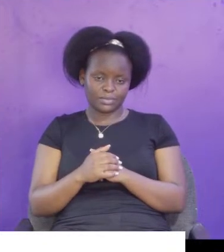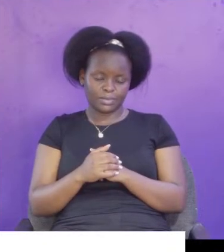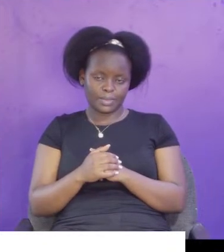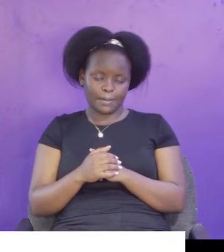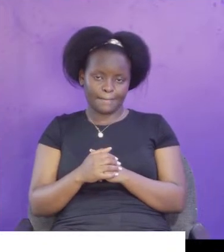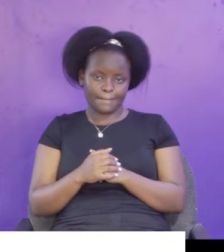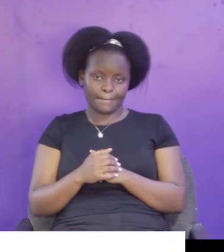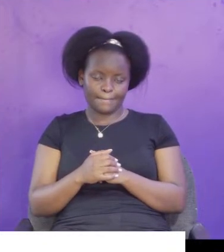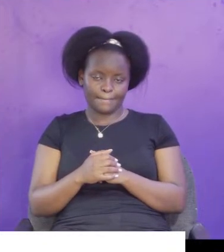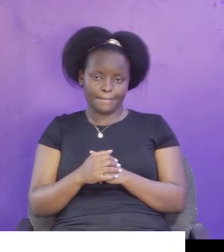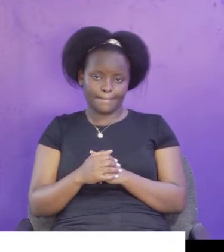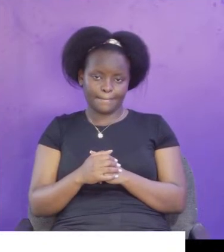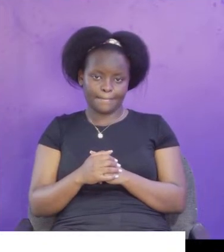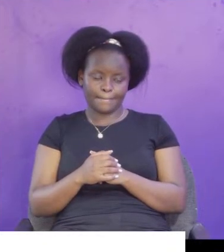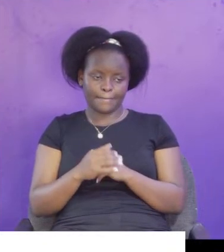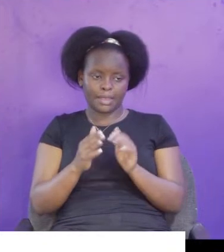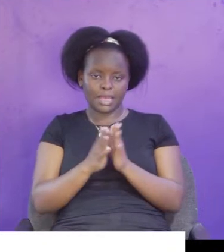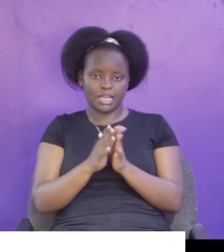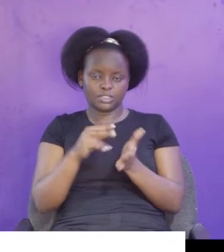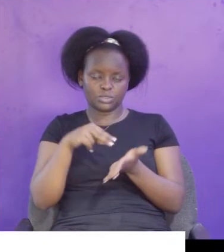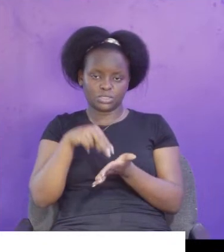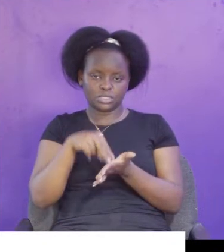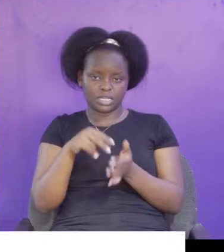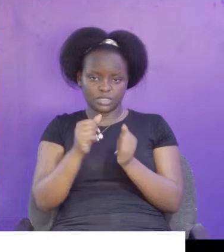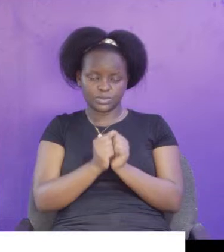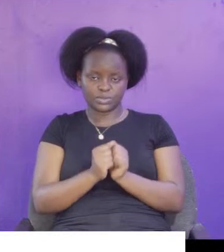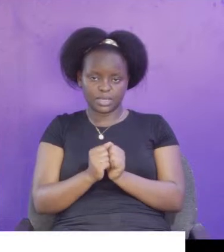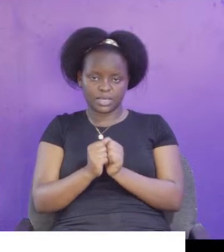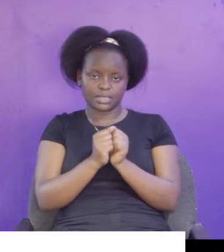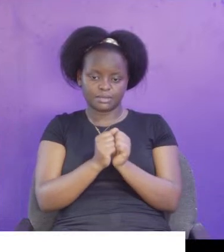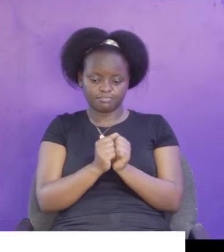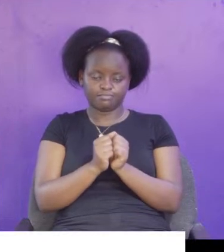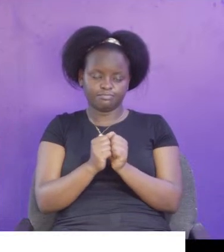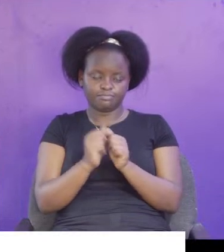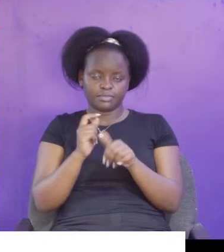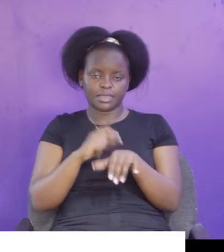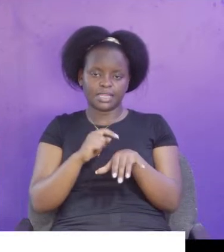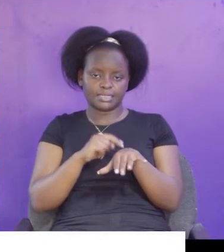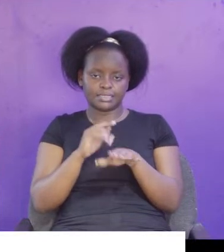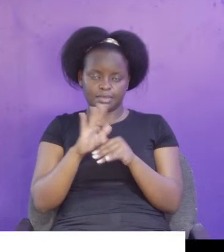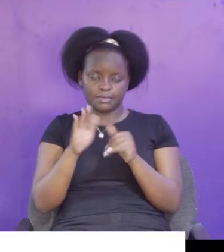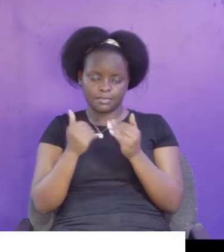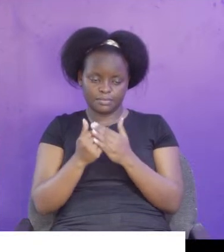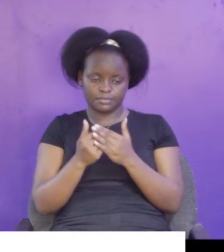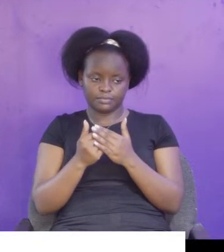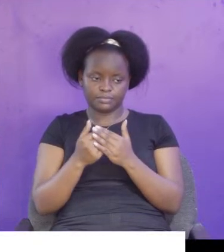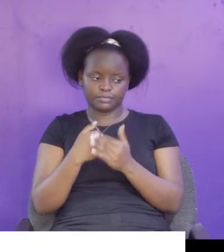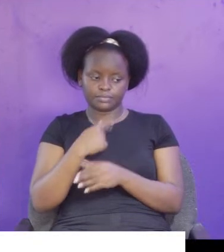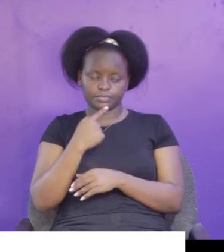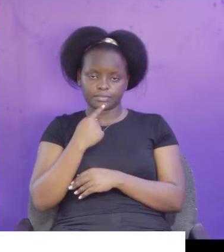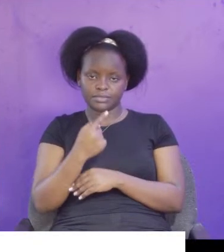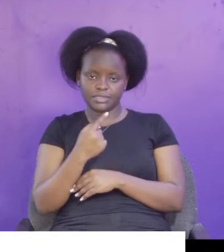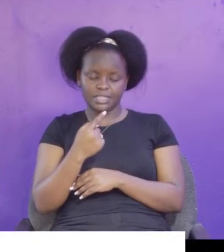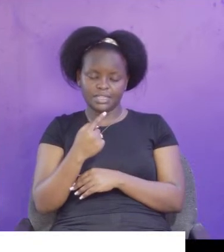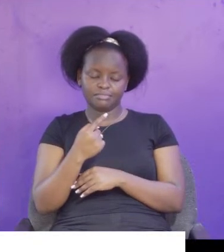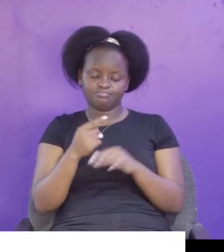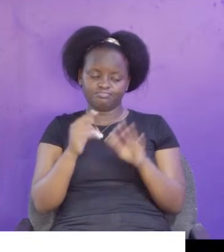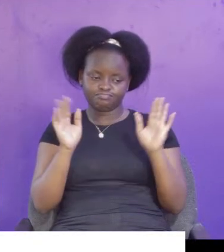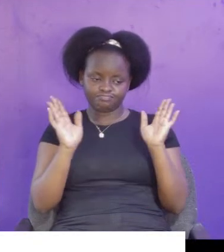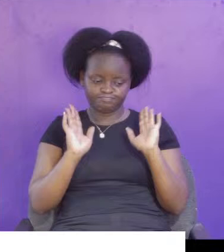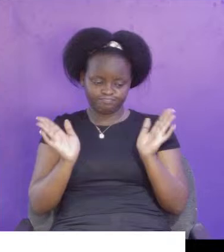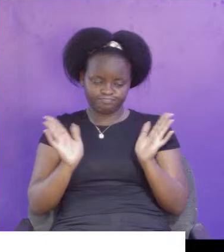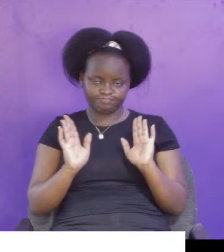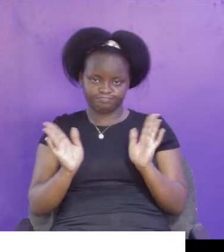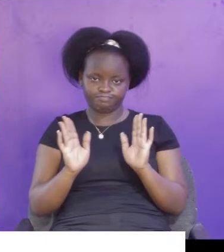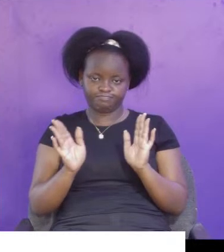na kusimama pamoja nao kwa wakati wote. Nasema lala salama ndugu.